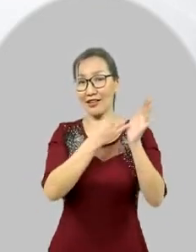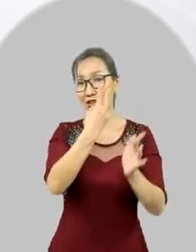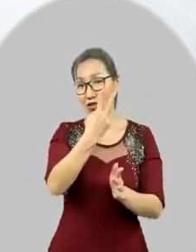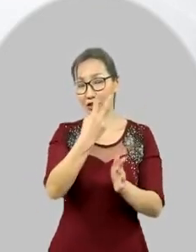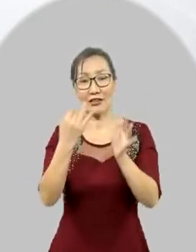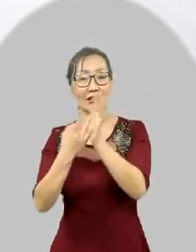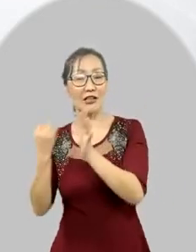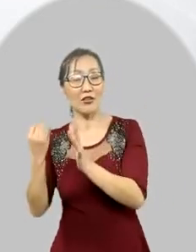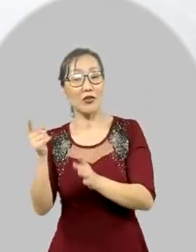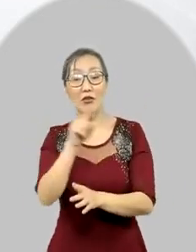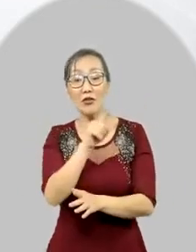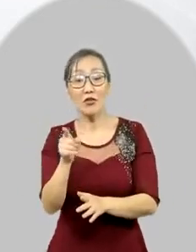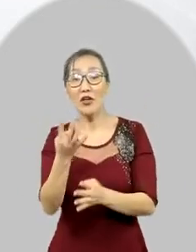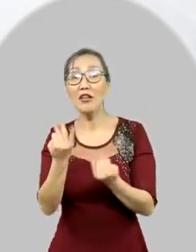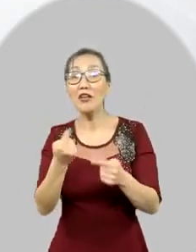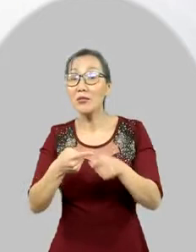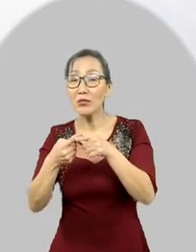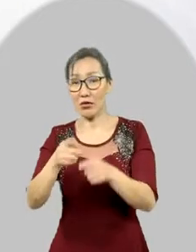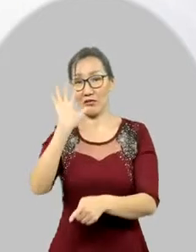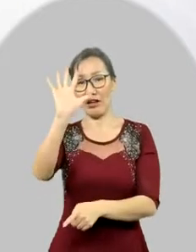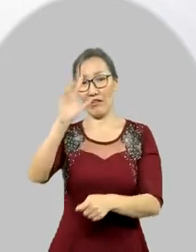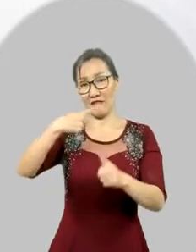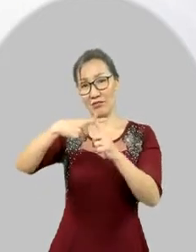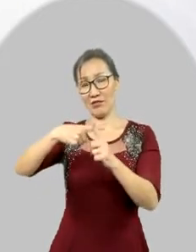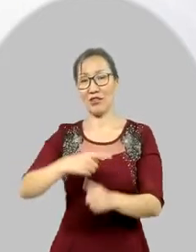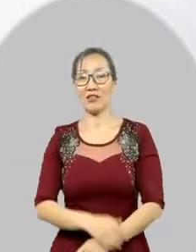72, 77. 5-аар нэмэгдсэн байна.